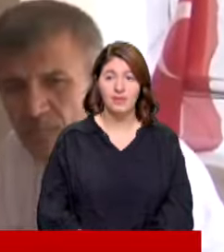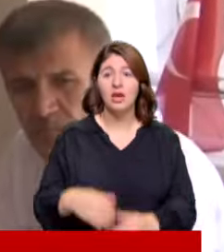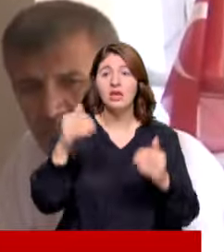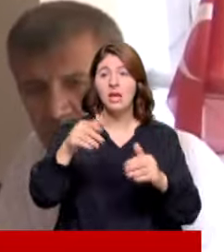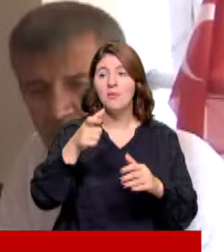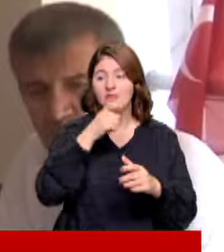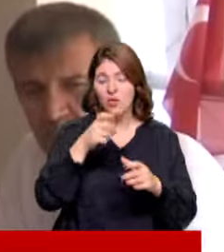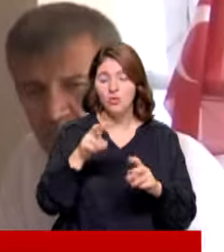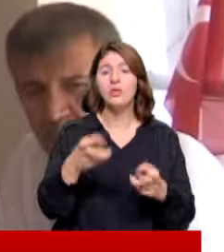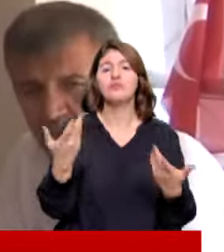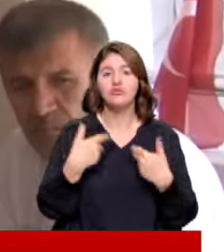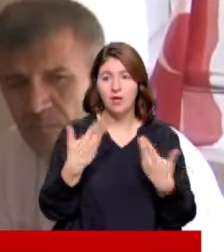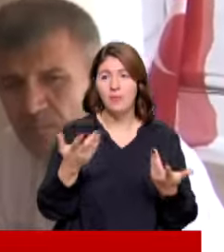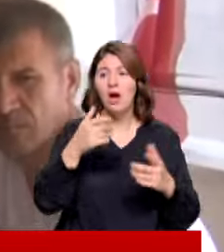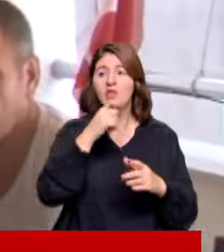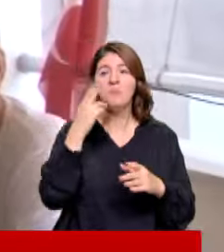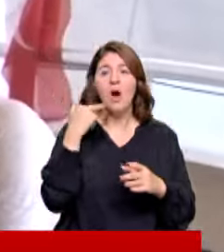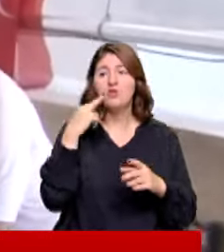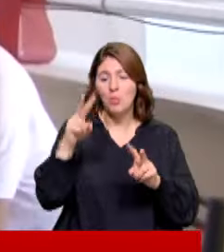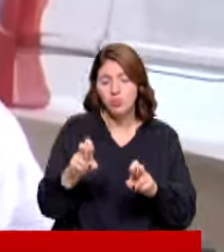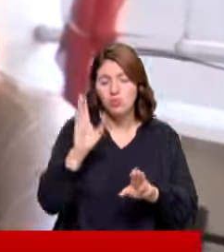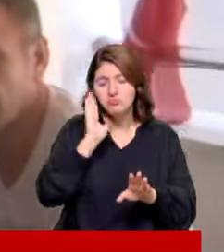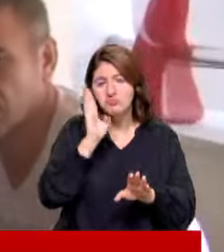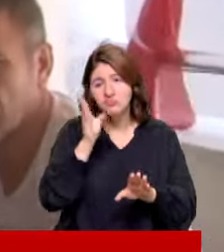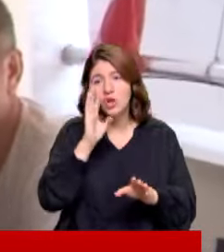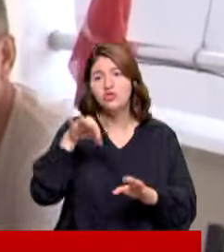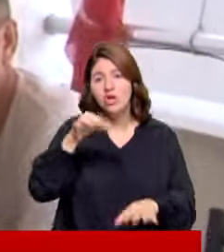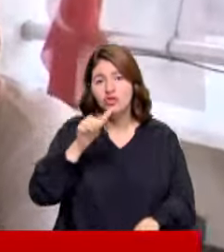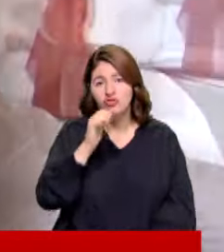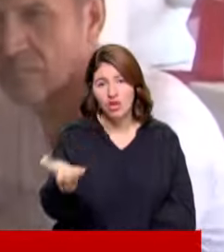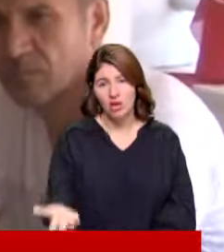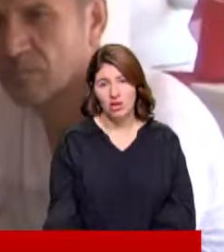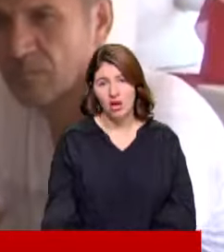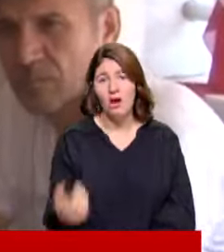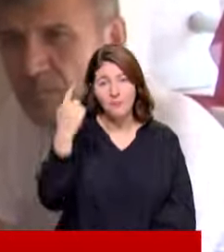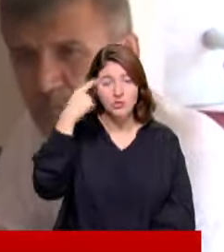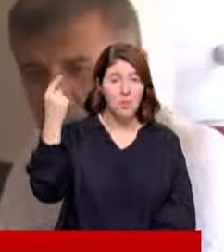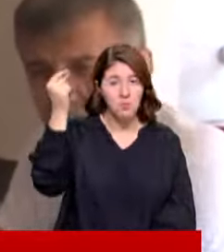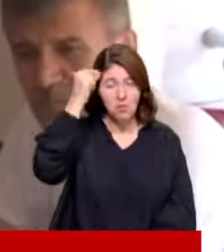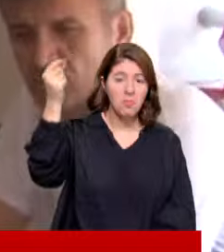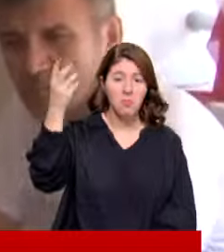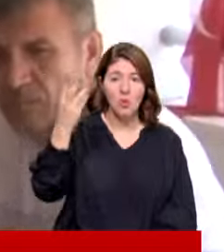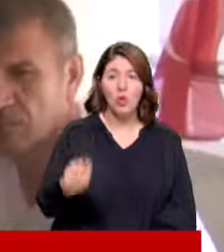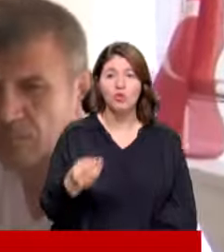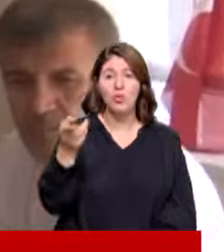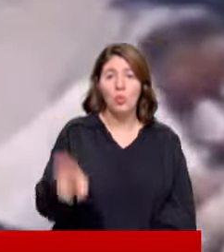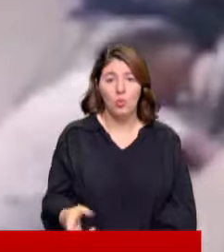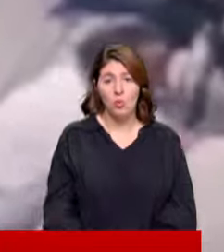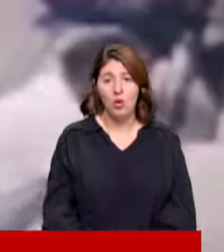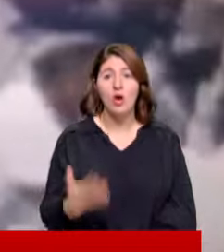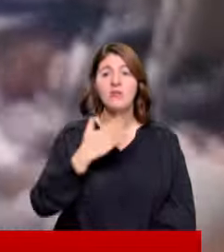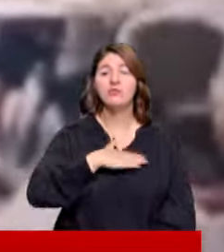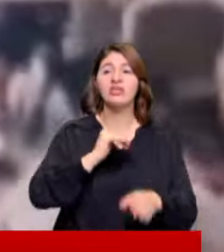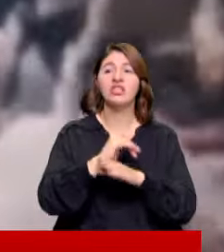Gelip kahvede de oturamayacağım. Adam geliyor masum öyle şurada oturuyor, çayını içecek ya. Başına kurşun isabet ediyor ve ölüyor.